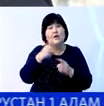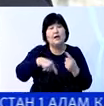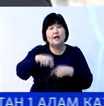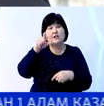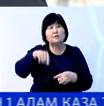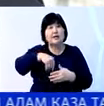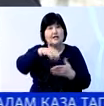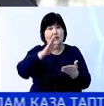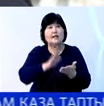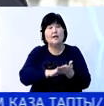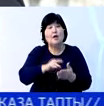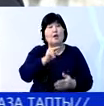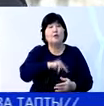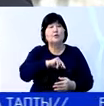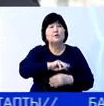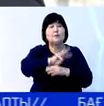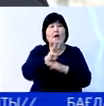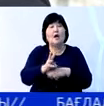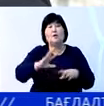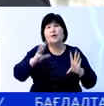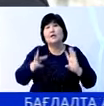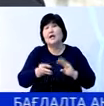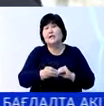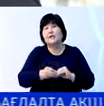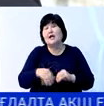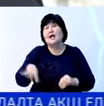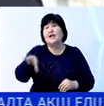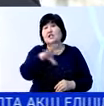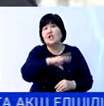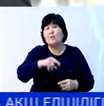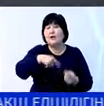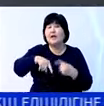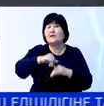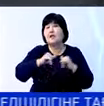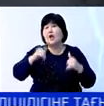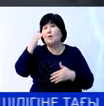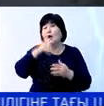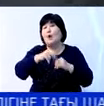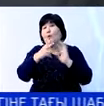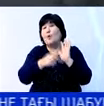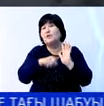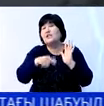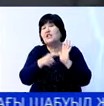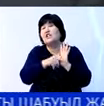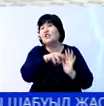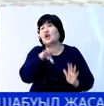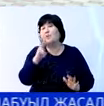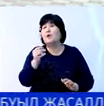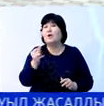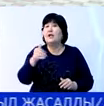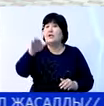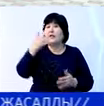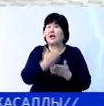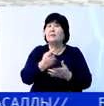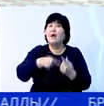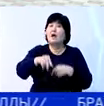тіркеліп, жұмыспен қамту, нәтижелі жұмыспен қамту, жаппай кәсіпкерлікті дамыту бағдарламасы бойынша 18-де 7 миллион теңге несиесін алып,